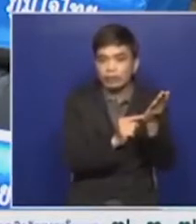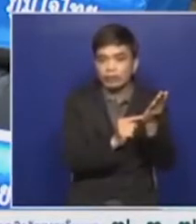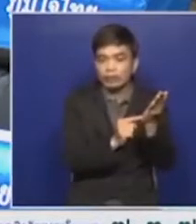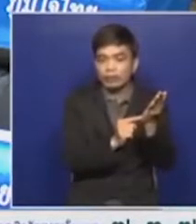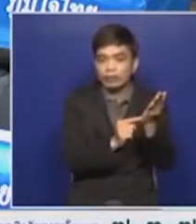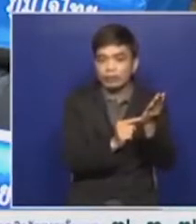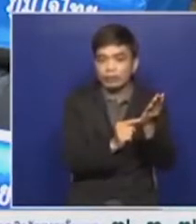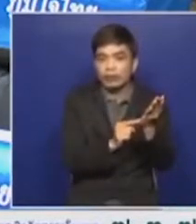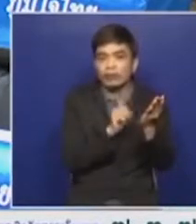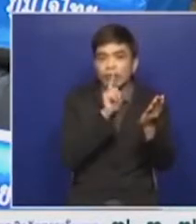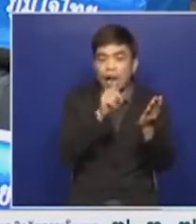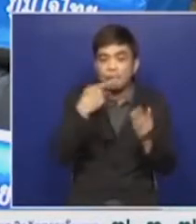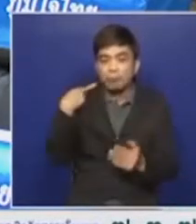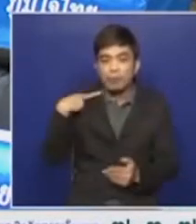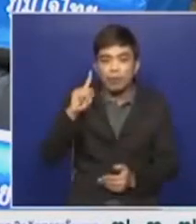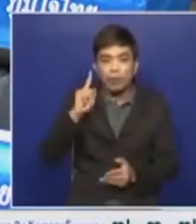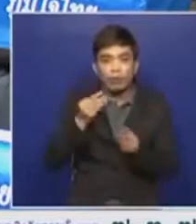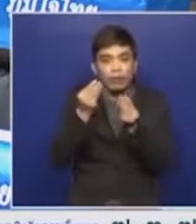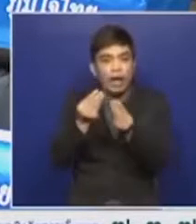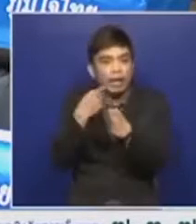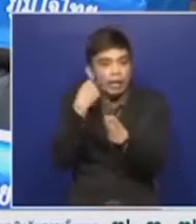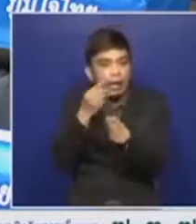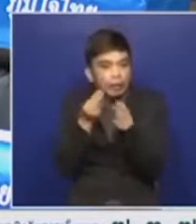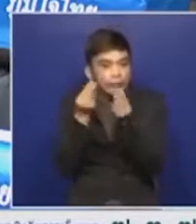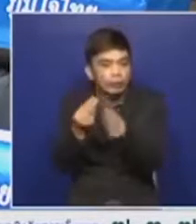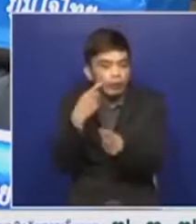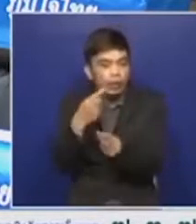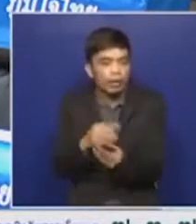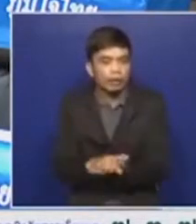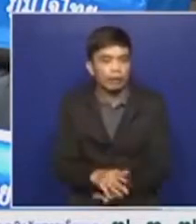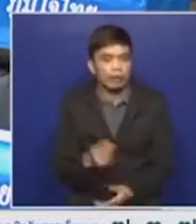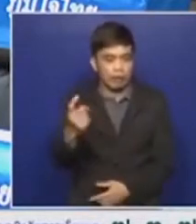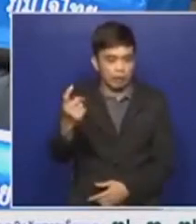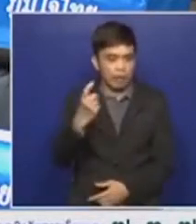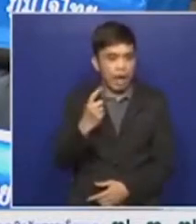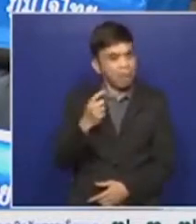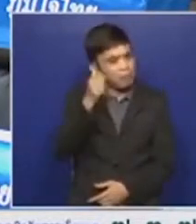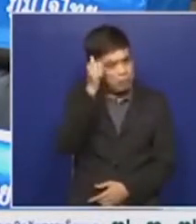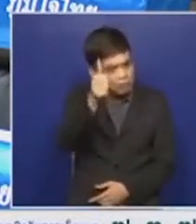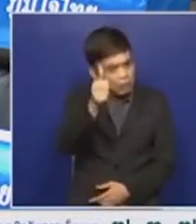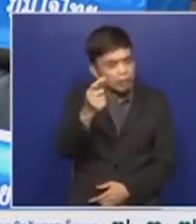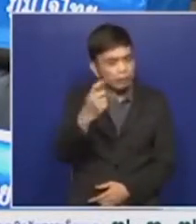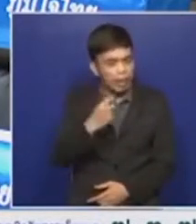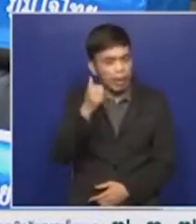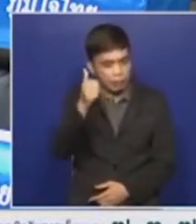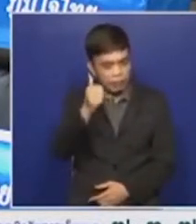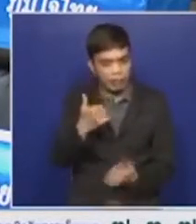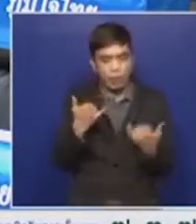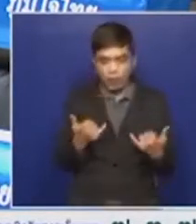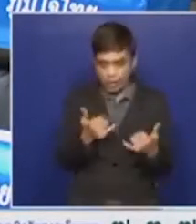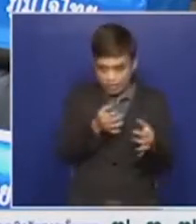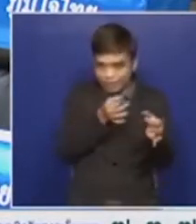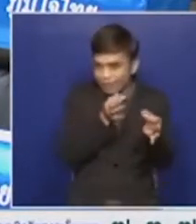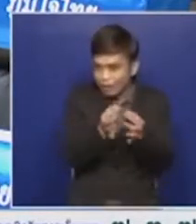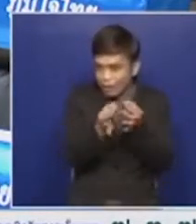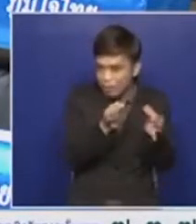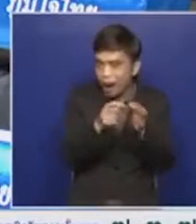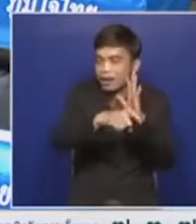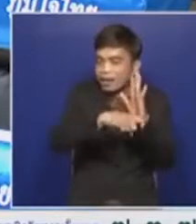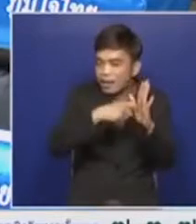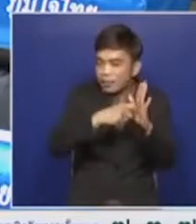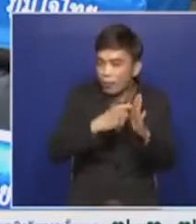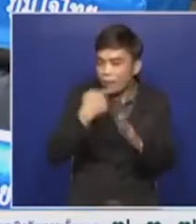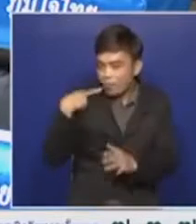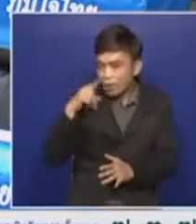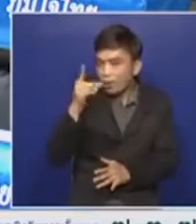เป็นไปเพื่อแต่ผมคิดว่าคำถามนี้เป็นคำถามที่ดีครับผมจึงขอใช้โอกาสนี้เพื่ออธิบายเรื่อง